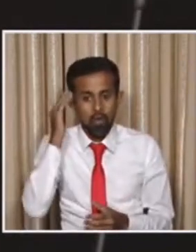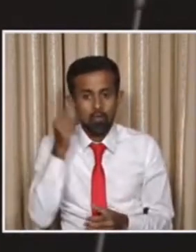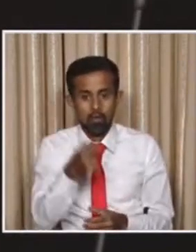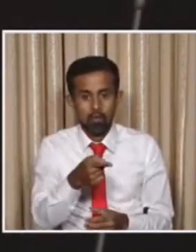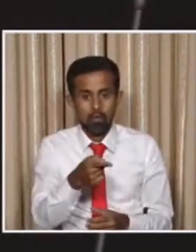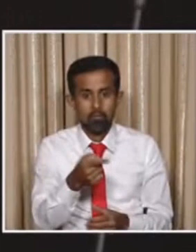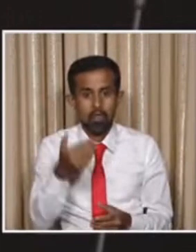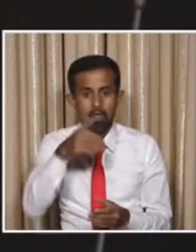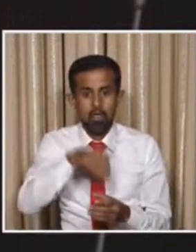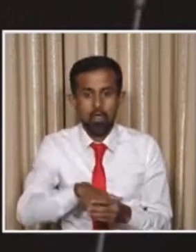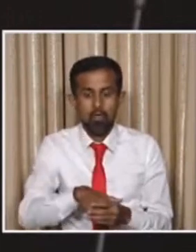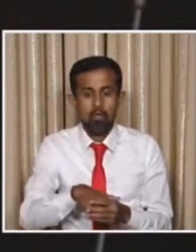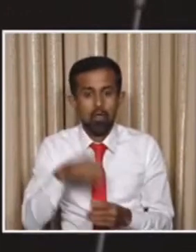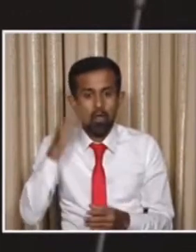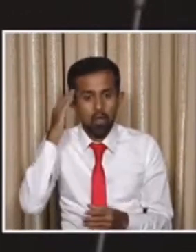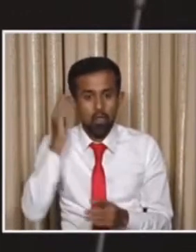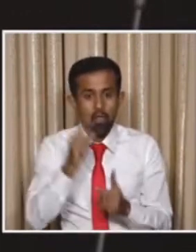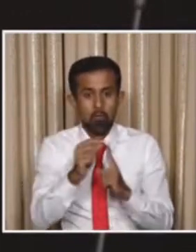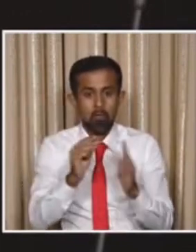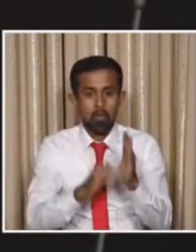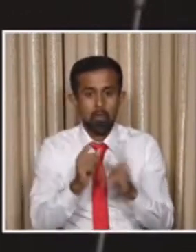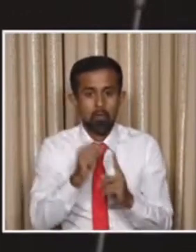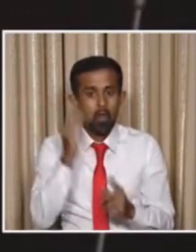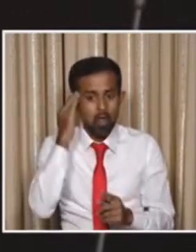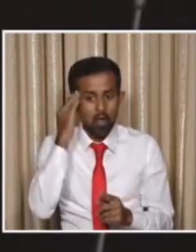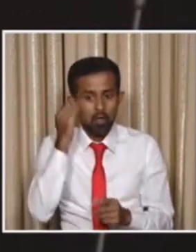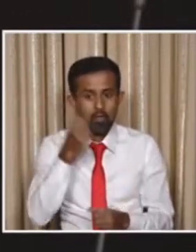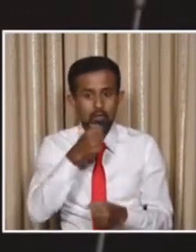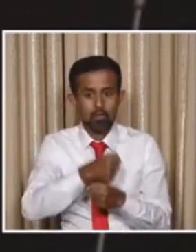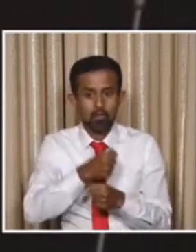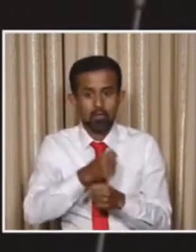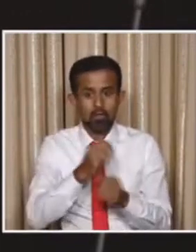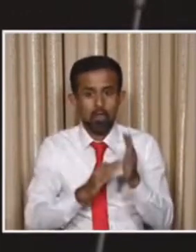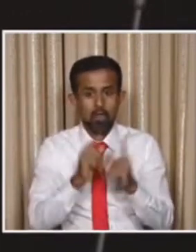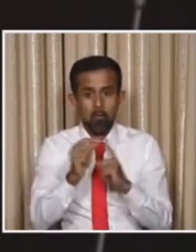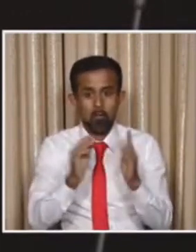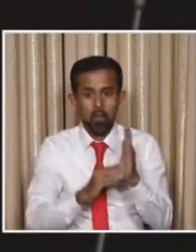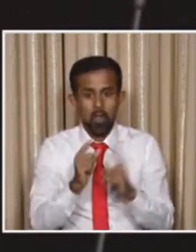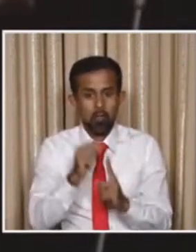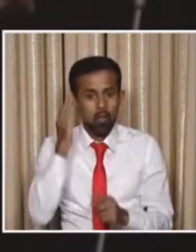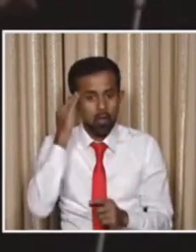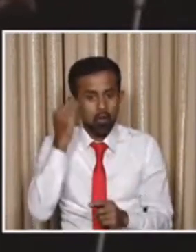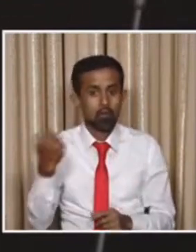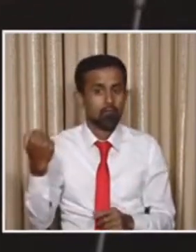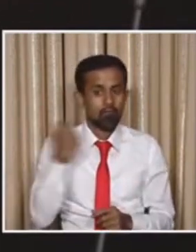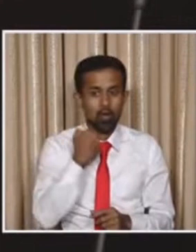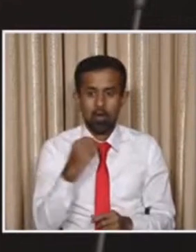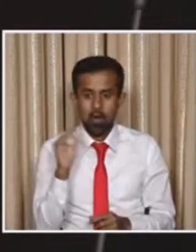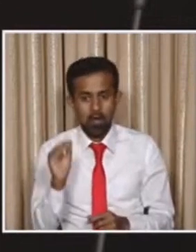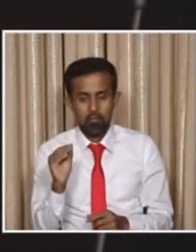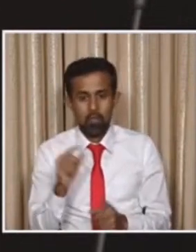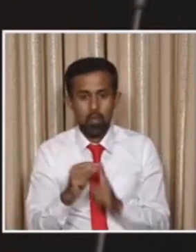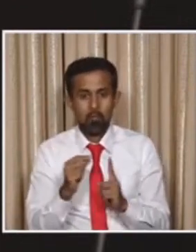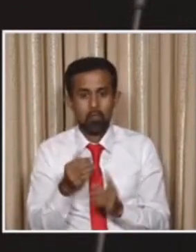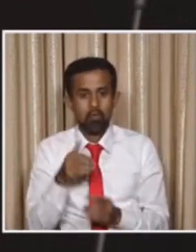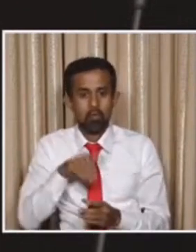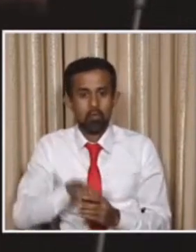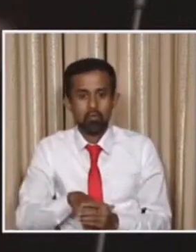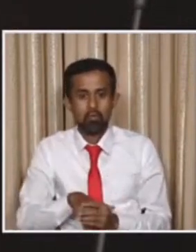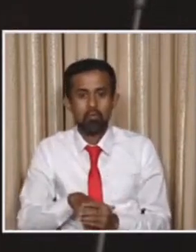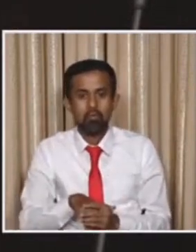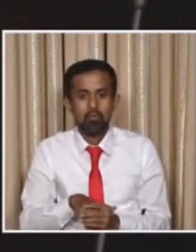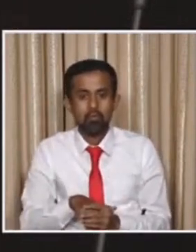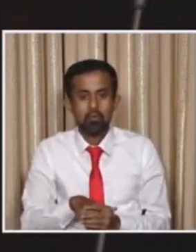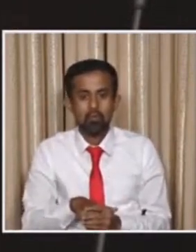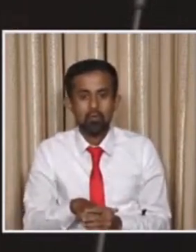athule kantha mantriwariyakota rajyanathiwariyak kata pahara denawa nam me parlimentuwa thula